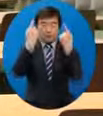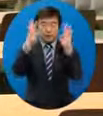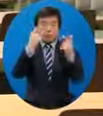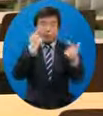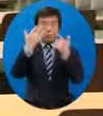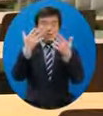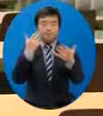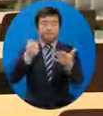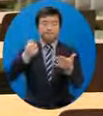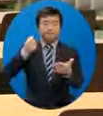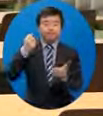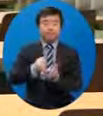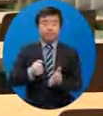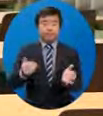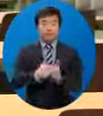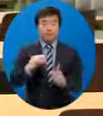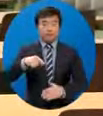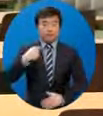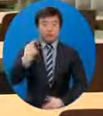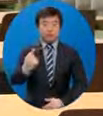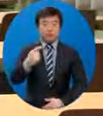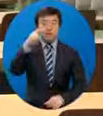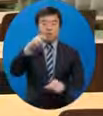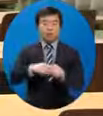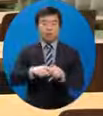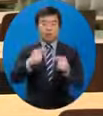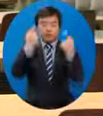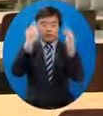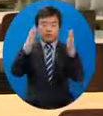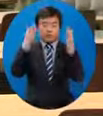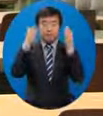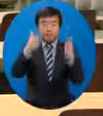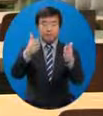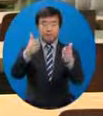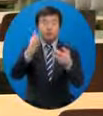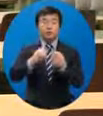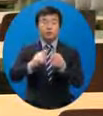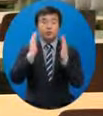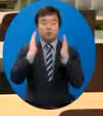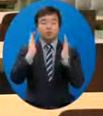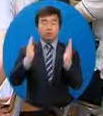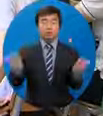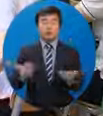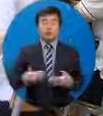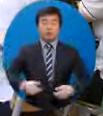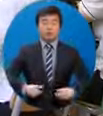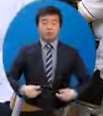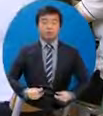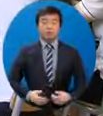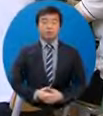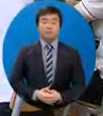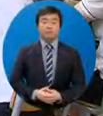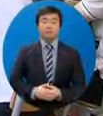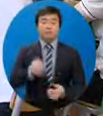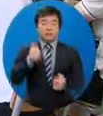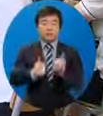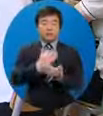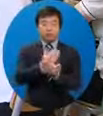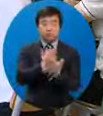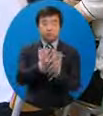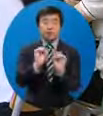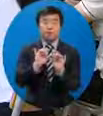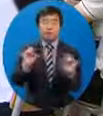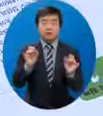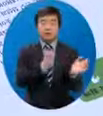원하는 반영 방법대로 공부 목표 방향을 잡고 공부하는 게 좋을 것 같습니다. 유형별 대비